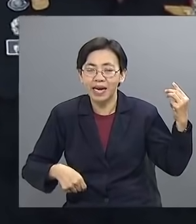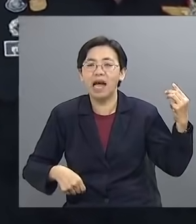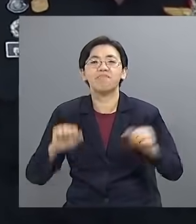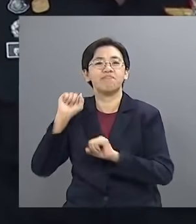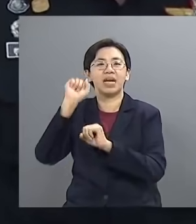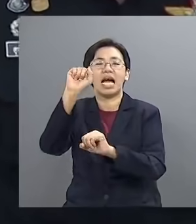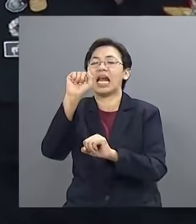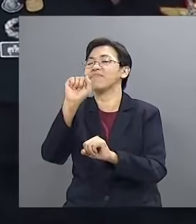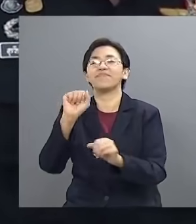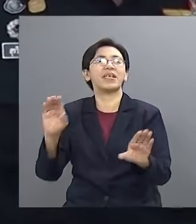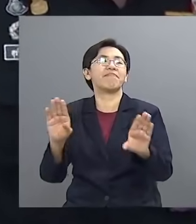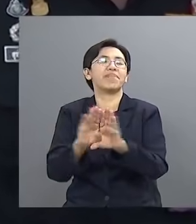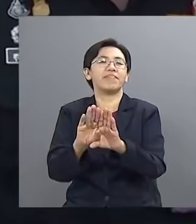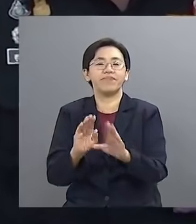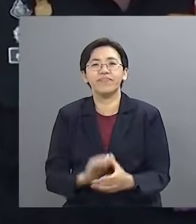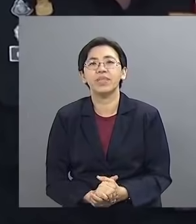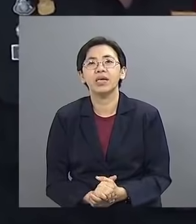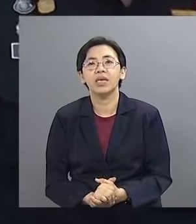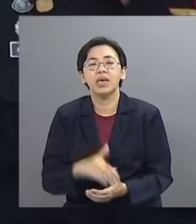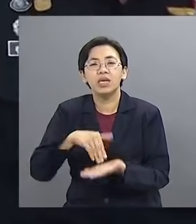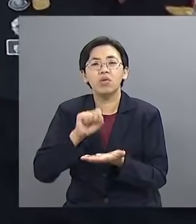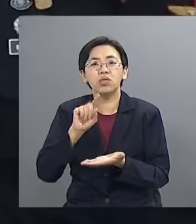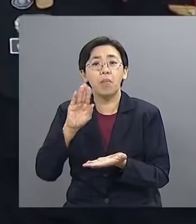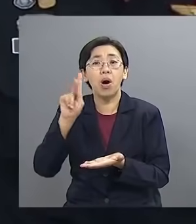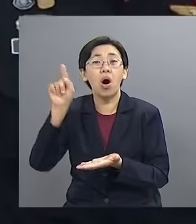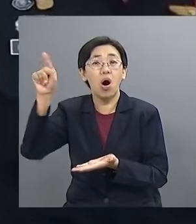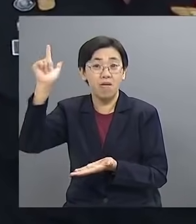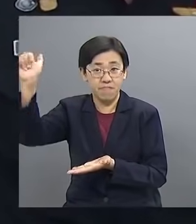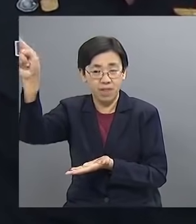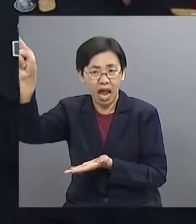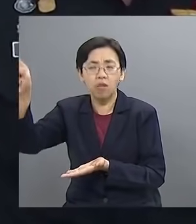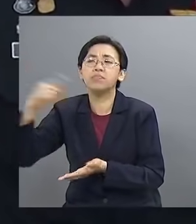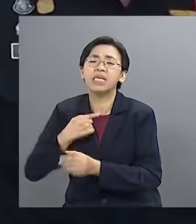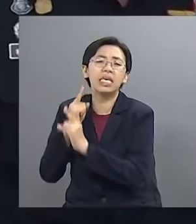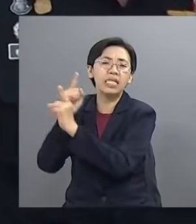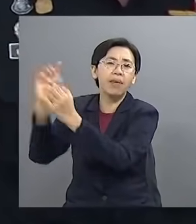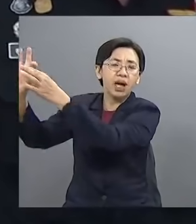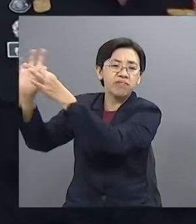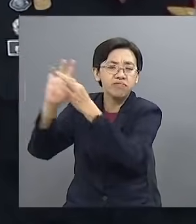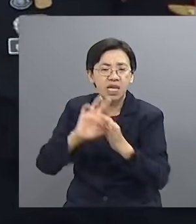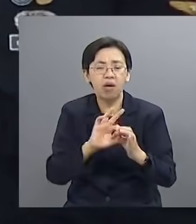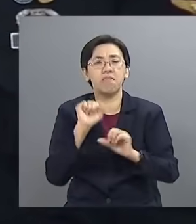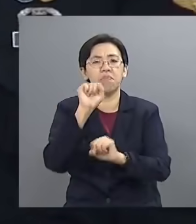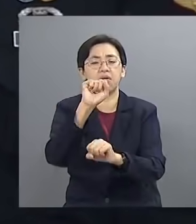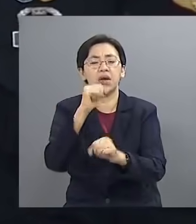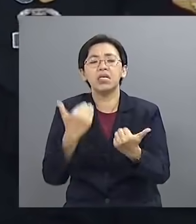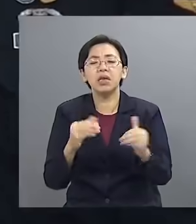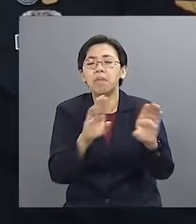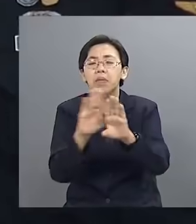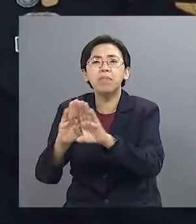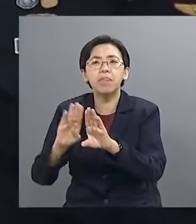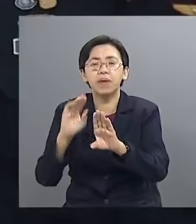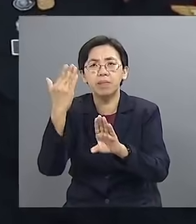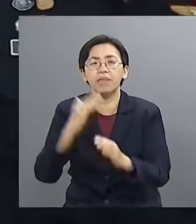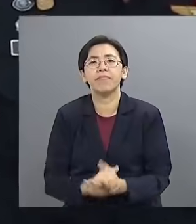าศเป็นตามที่ของสปคใหญ่กำหนดกฎการกำหนดนะครับคือขอให้งดบริการไปก่อนในช่วงนี้นะครับจนส